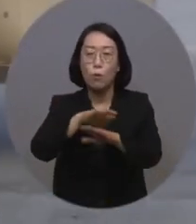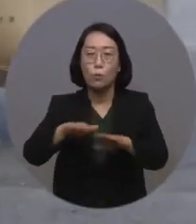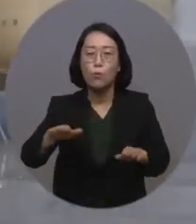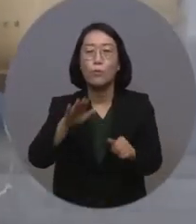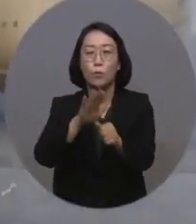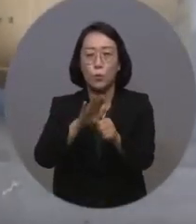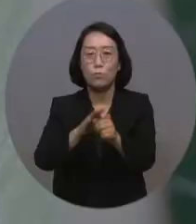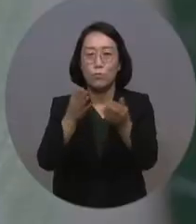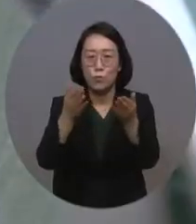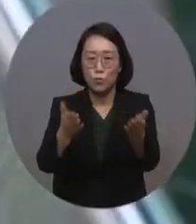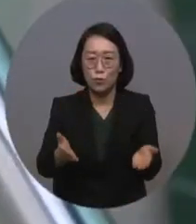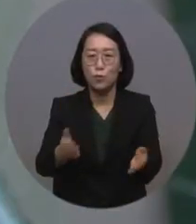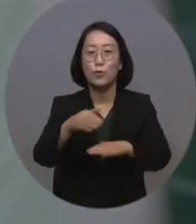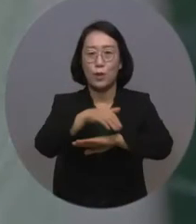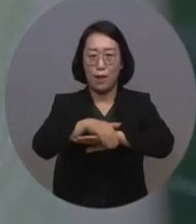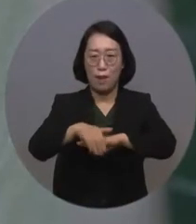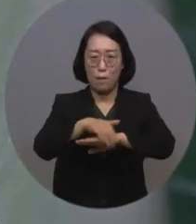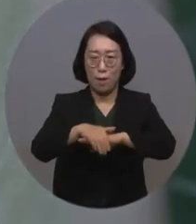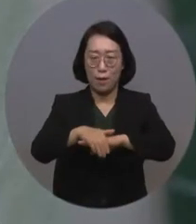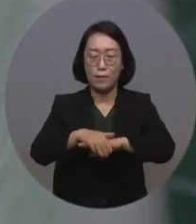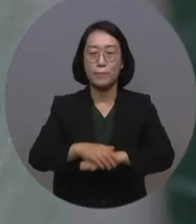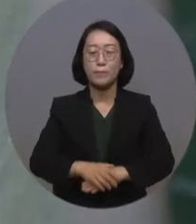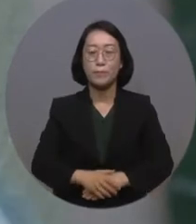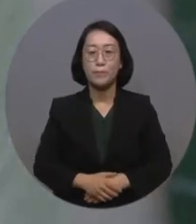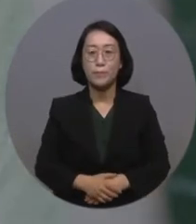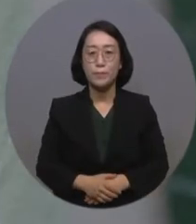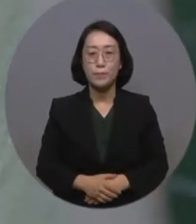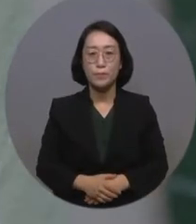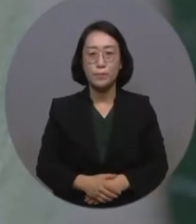전망입니다. 복지TV 뉴스 김정현입니다.